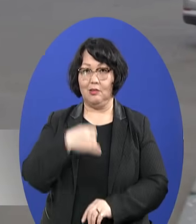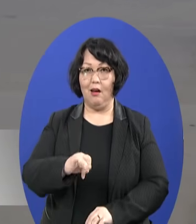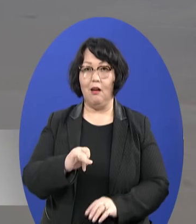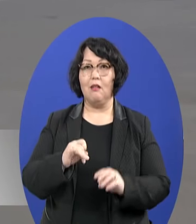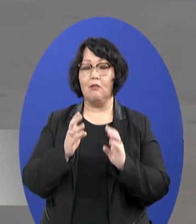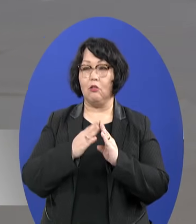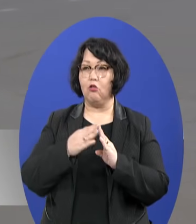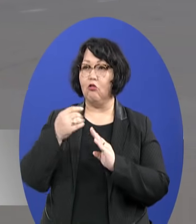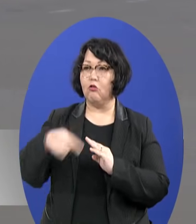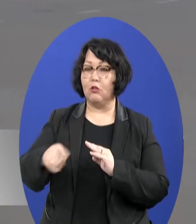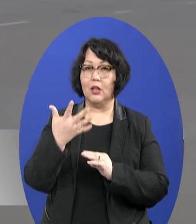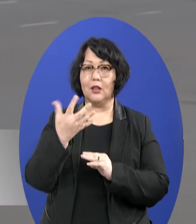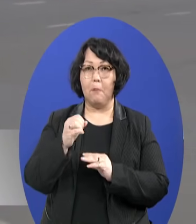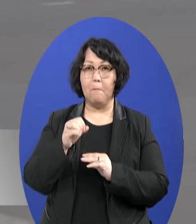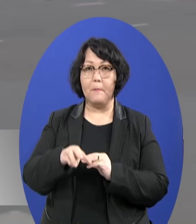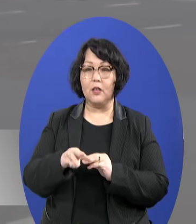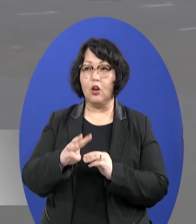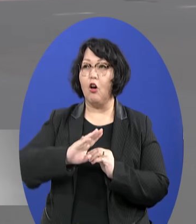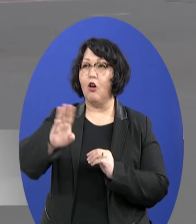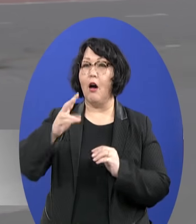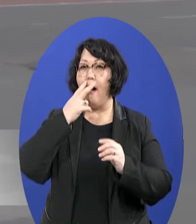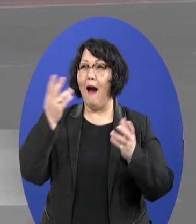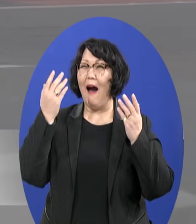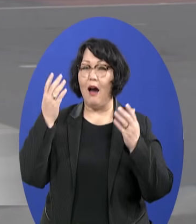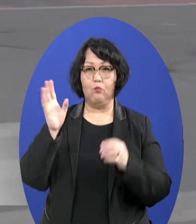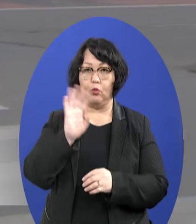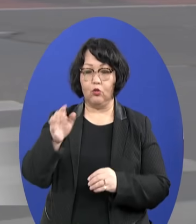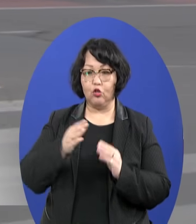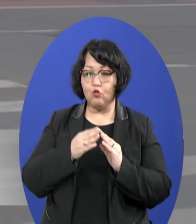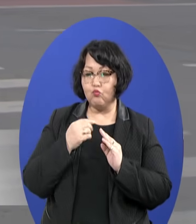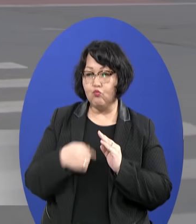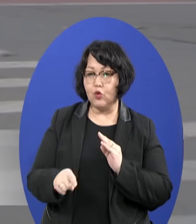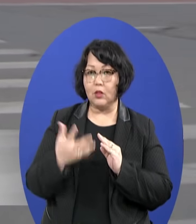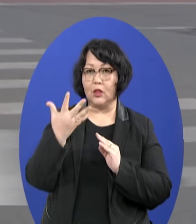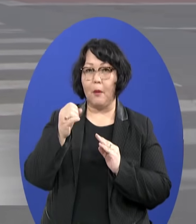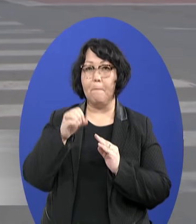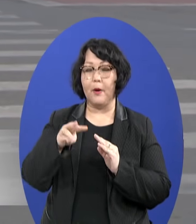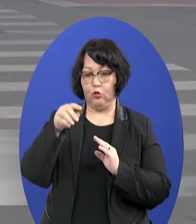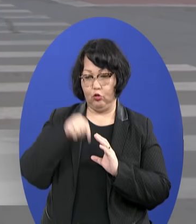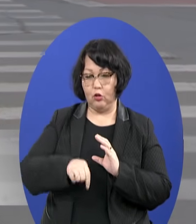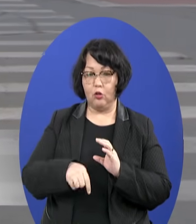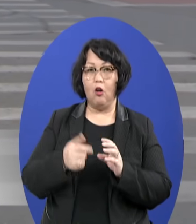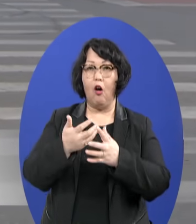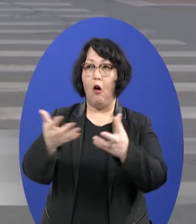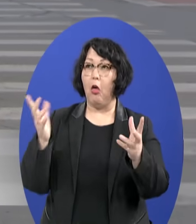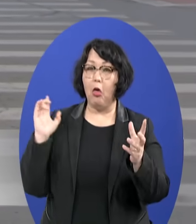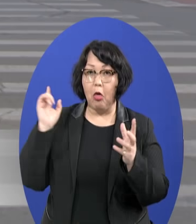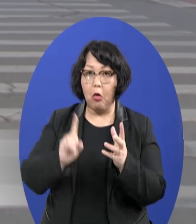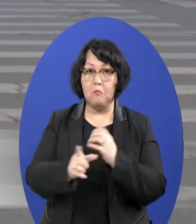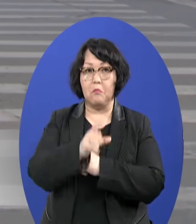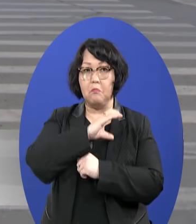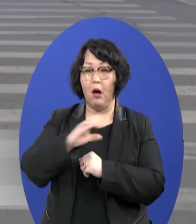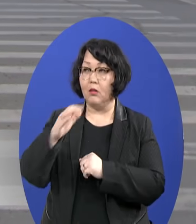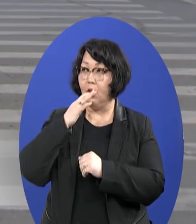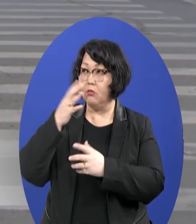ойр орчмын 50 метрээс хол агаарлаж явахгүй байх, олон нийтийн газар очихгүй байх, мэрэгжлийн байгууллагаас гаргасан заавар зөвлөмжийг